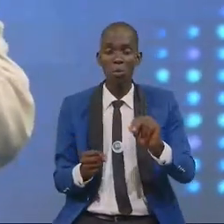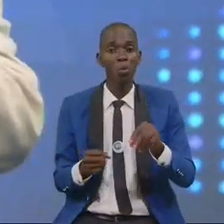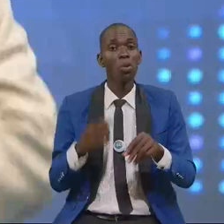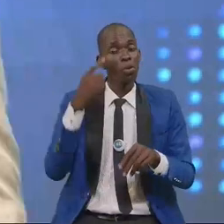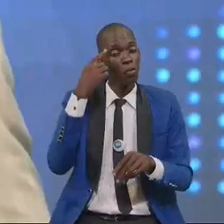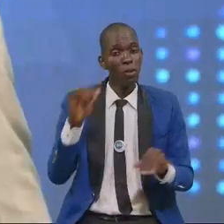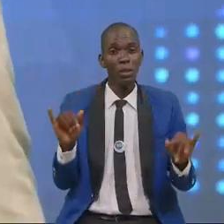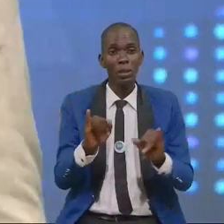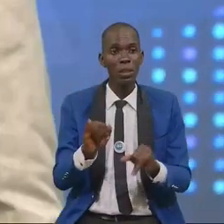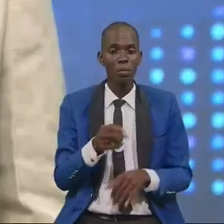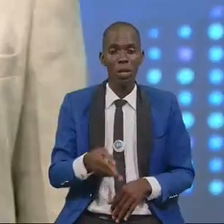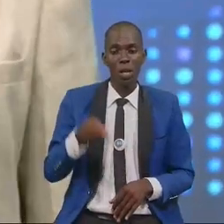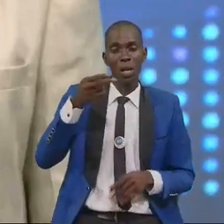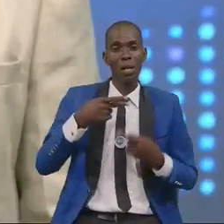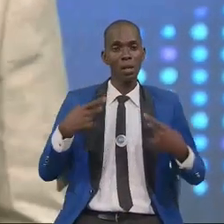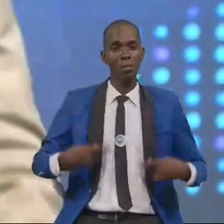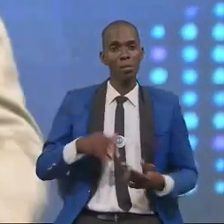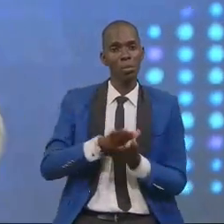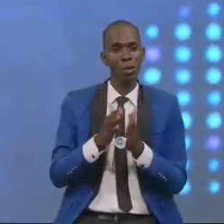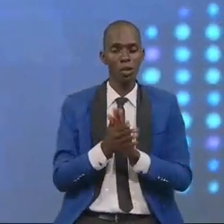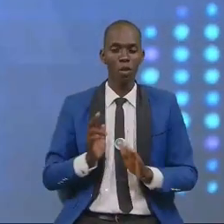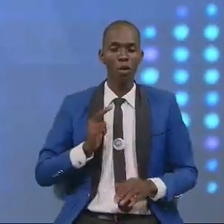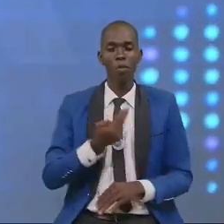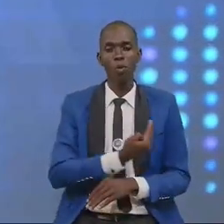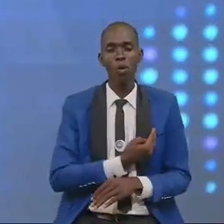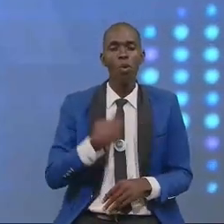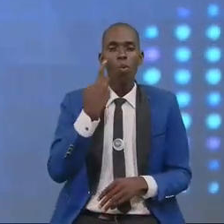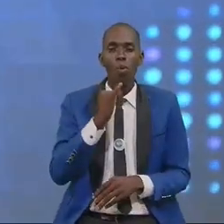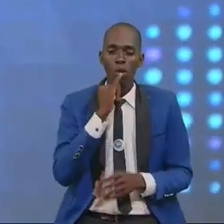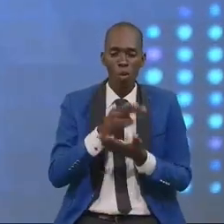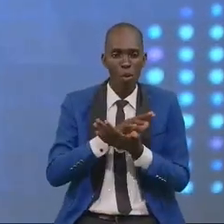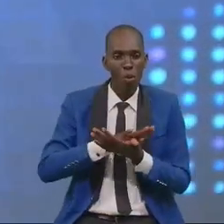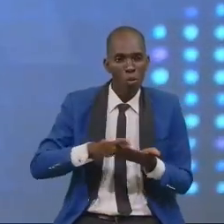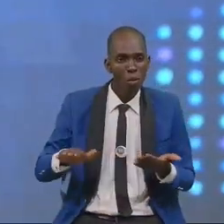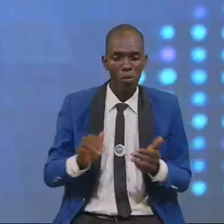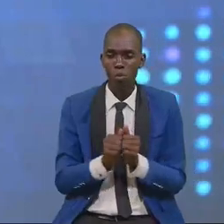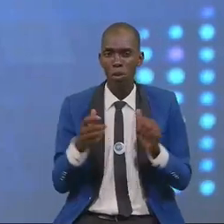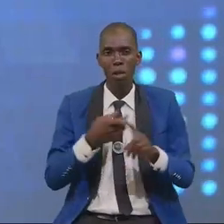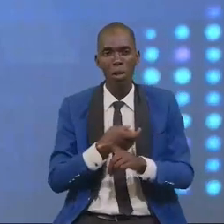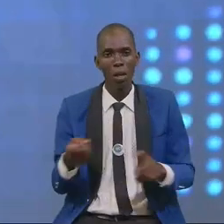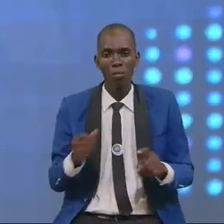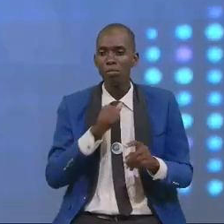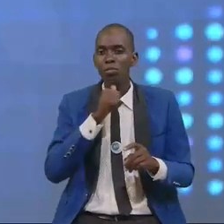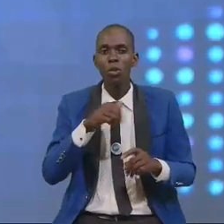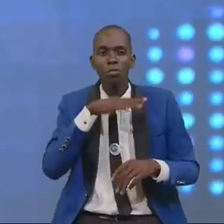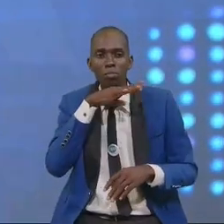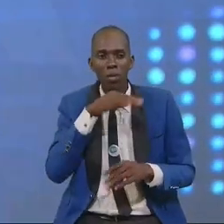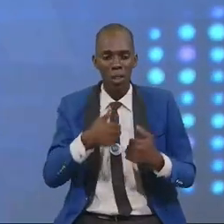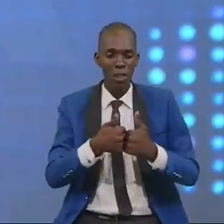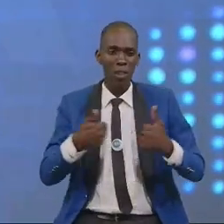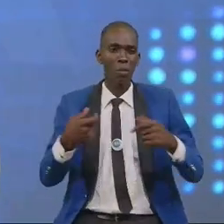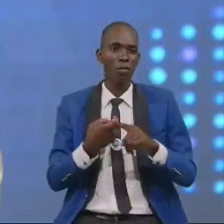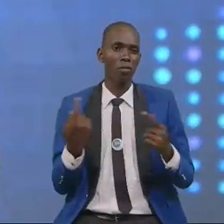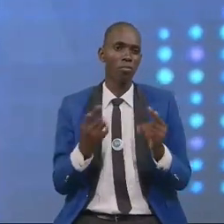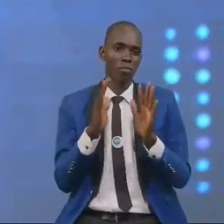d'avoir un souvenir sacrificateur sain innocenta séparés des pêcheurs voyez